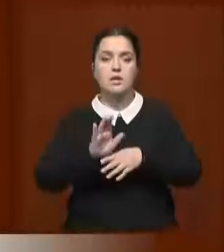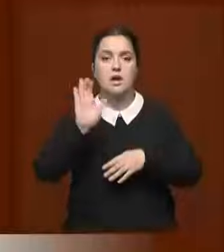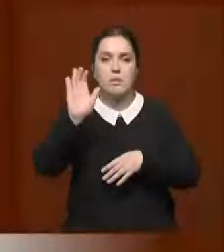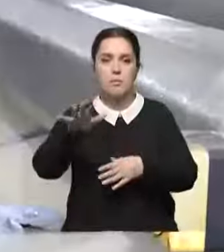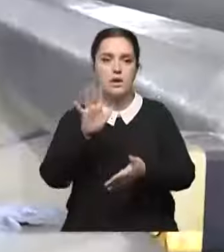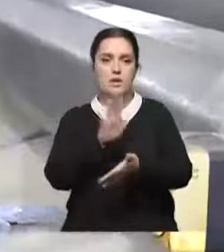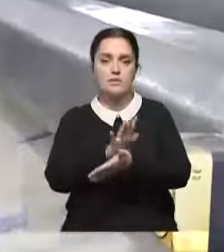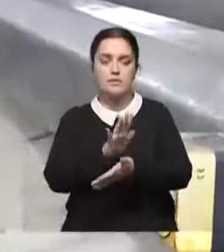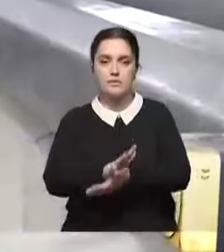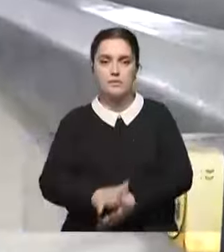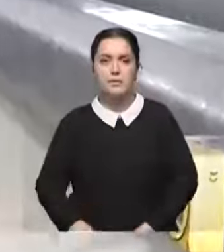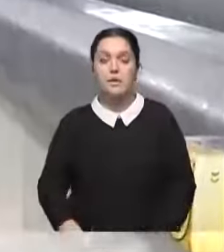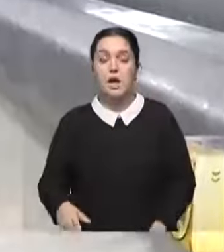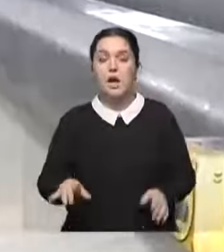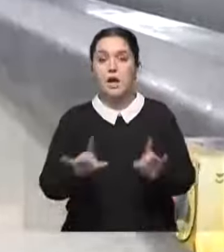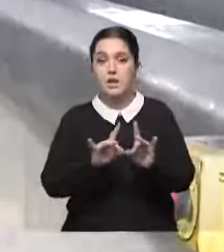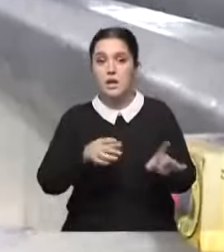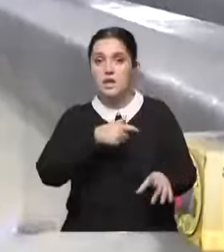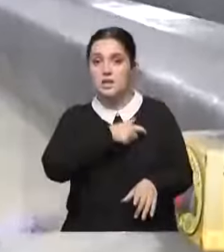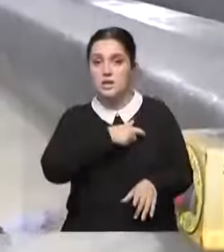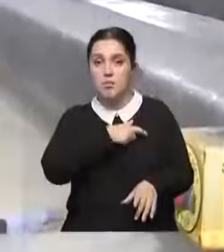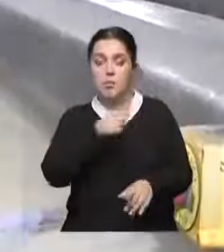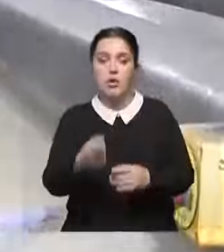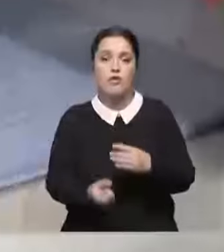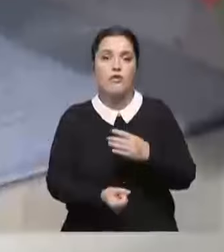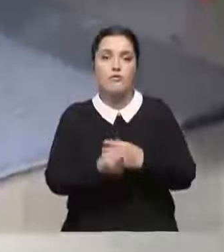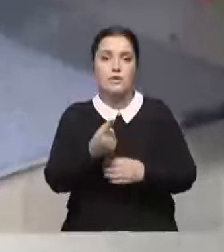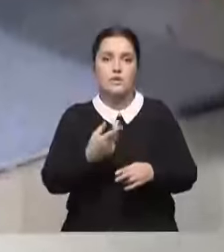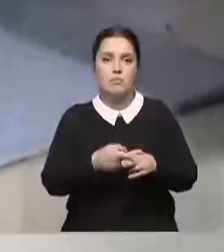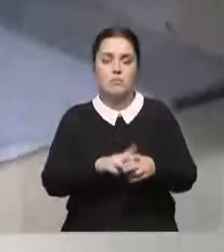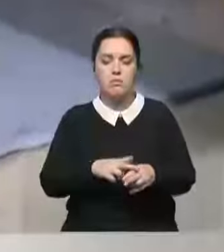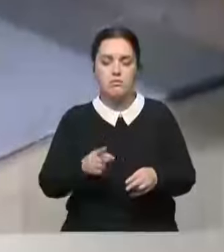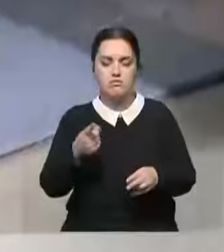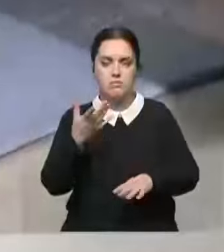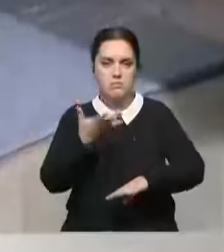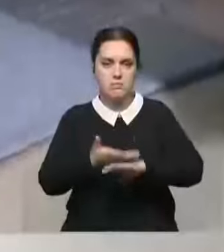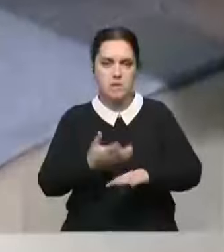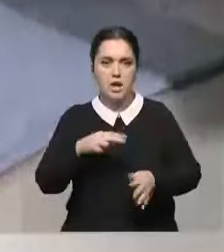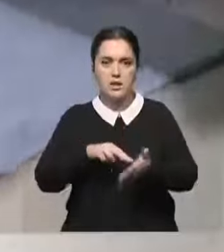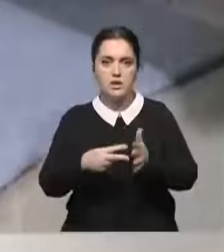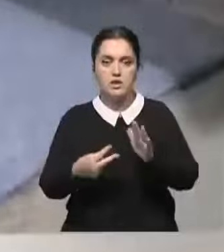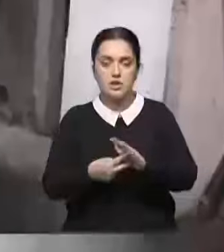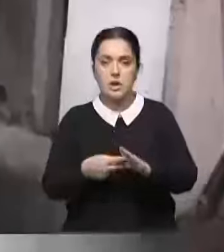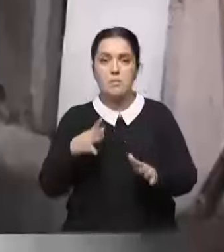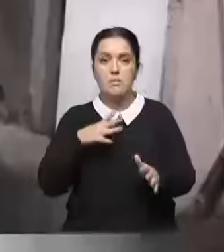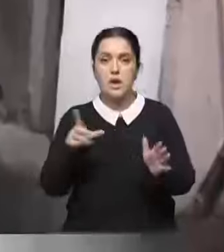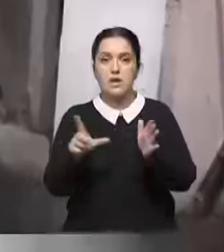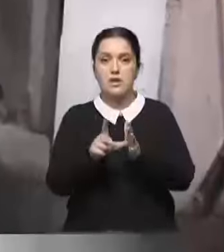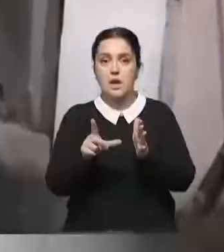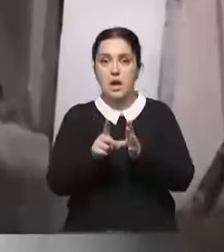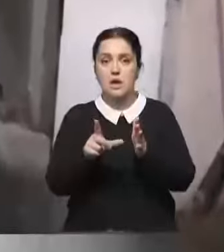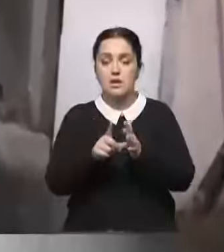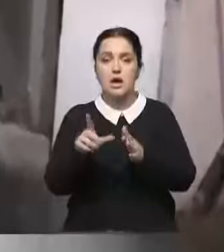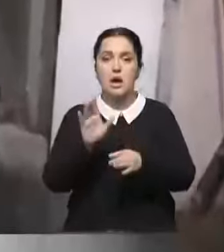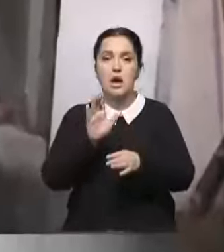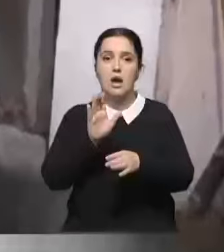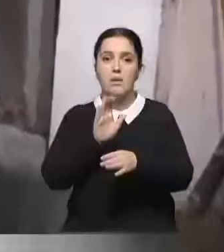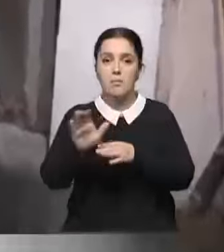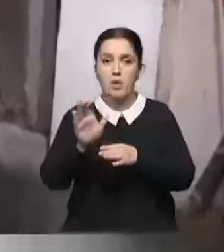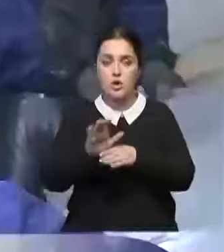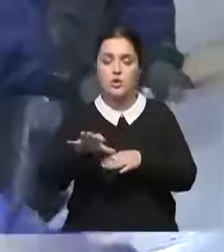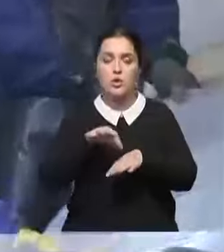свалку. По словам депутатов, такая ситуация возникла из-за непродуманных решений госорганов. В стране сначала ввели пошлину на экспорт шкур, потом хоть и